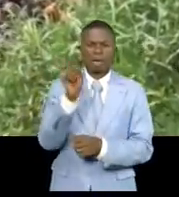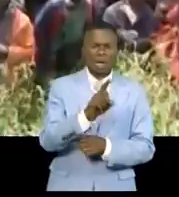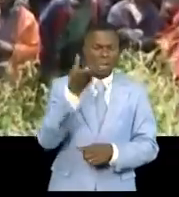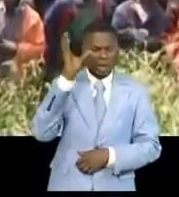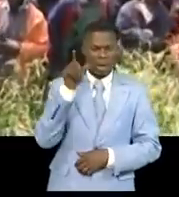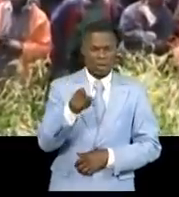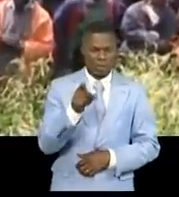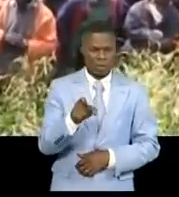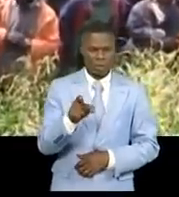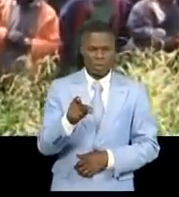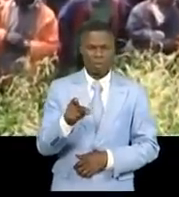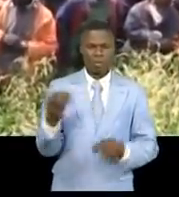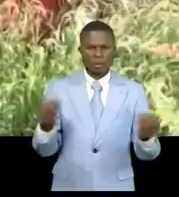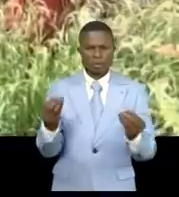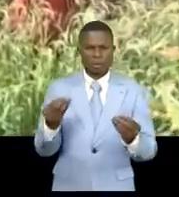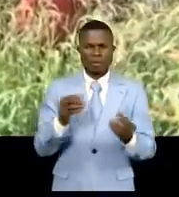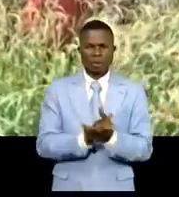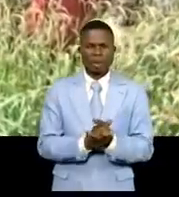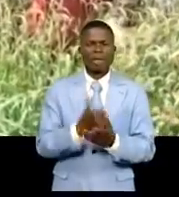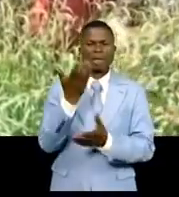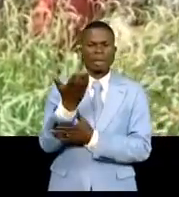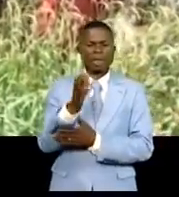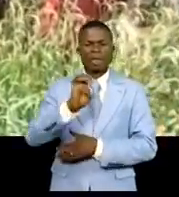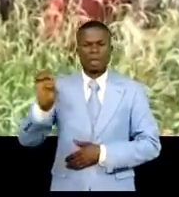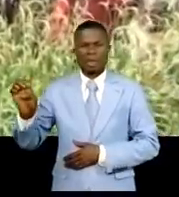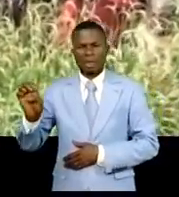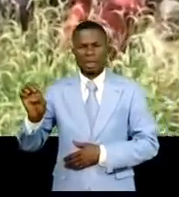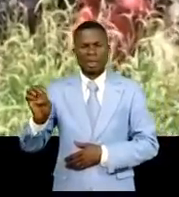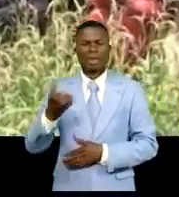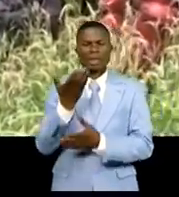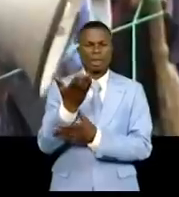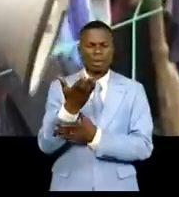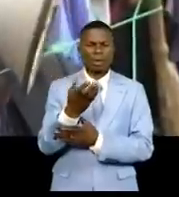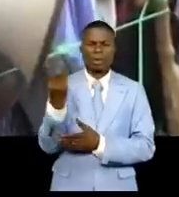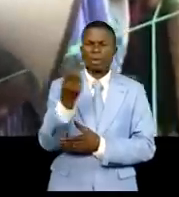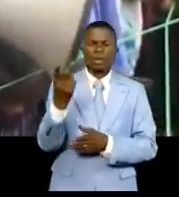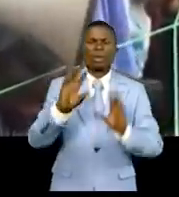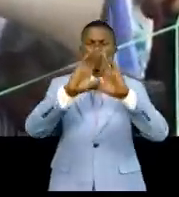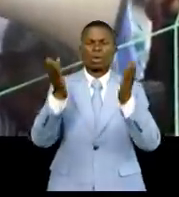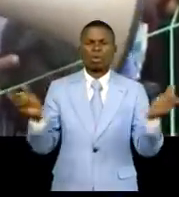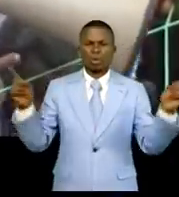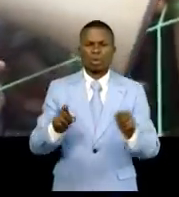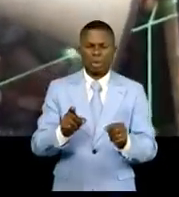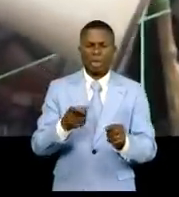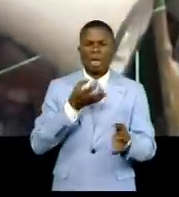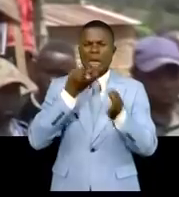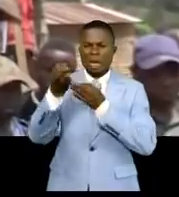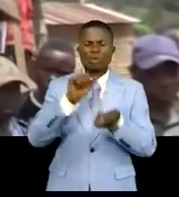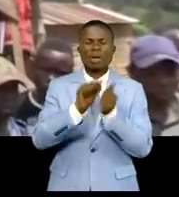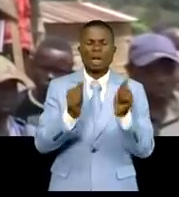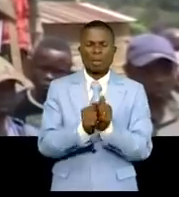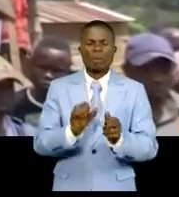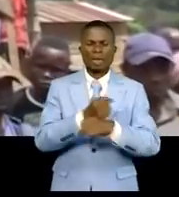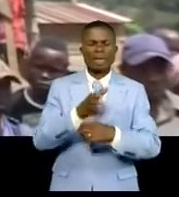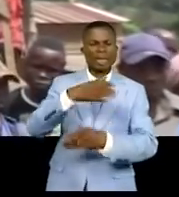1 et 2, où une foule en liesse est venue l'accueillir. Les deux communautés ont tour à tour présenté les différends qui les